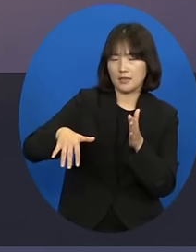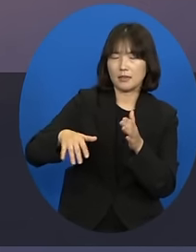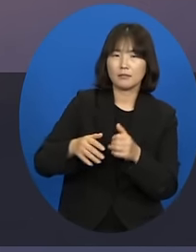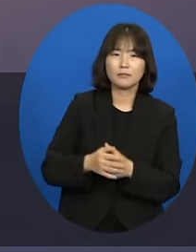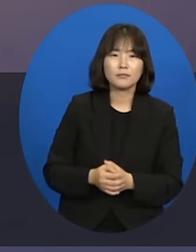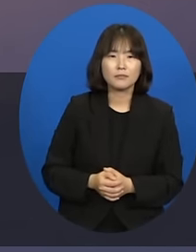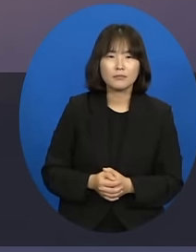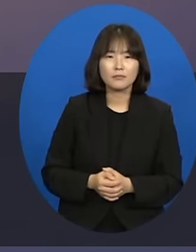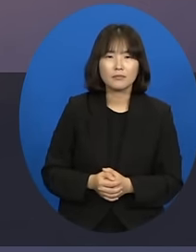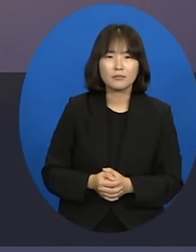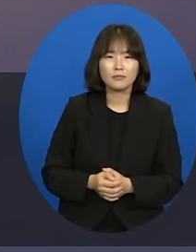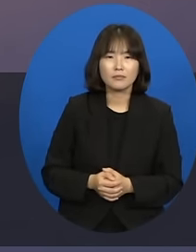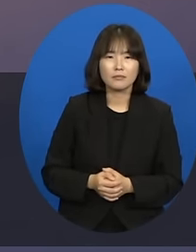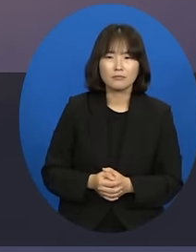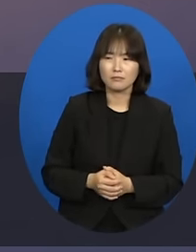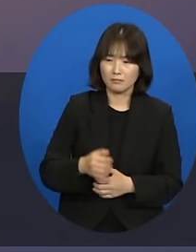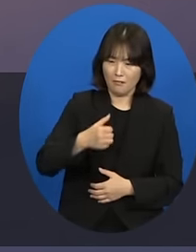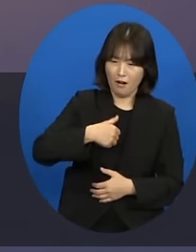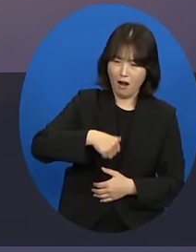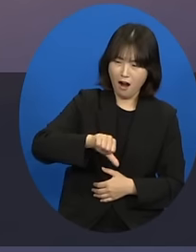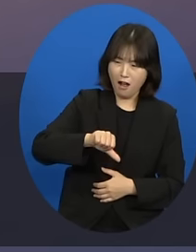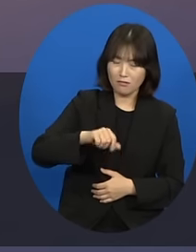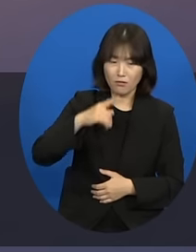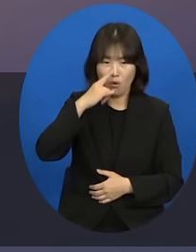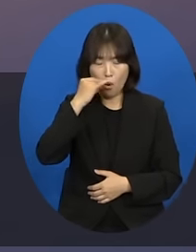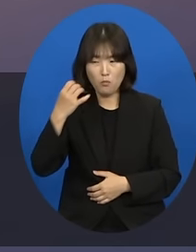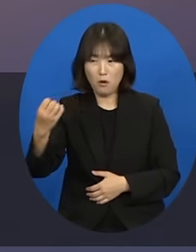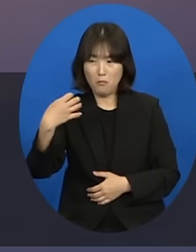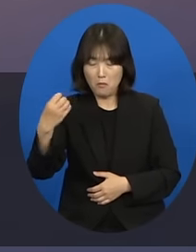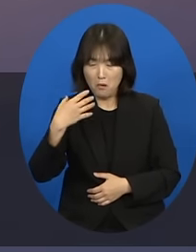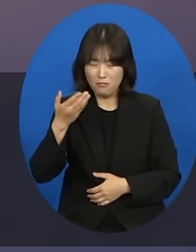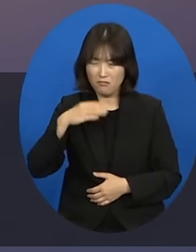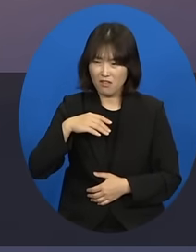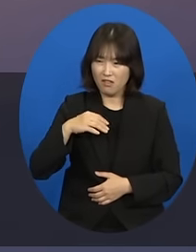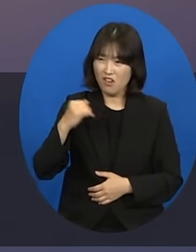이게. 어디 엄마가 말하는데 지금 여자여.